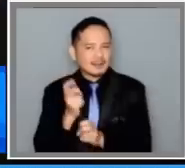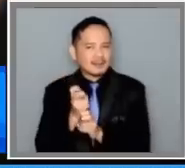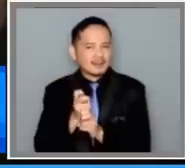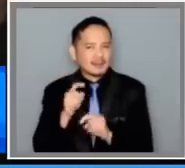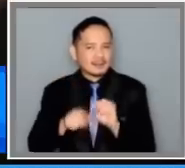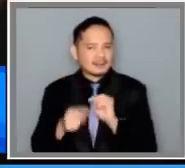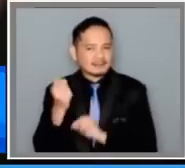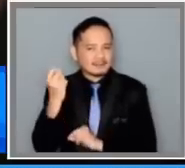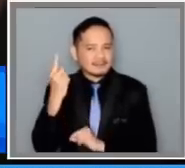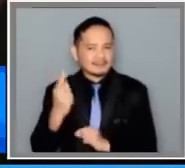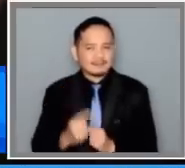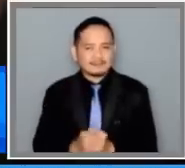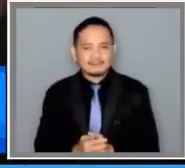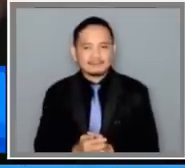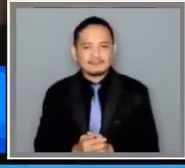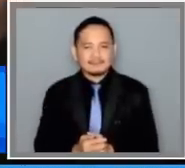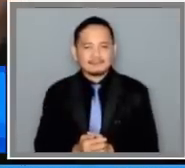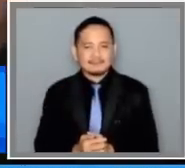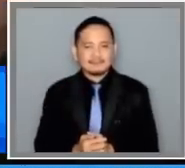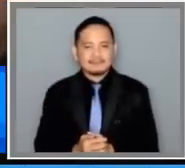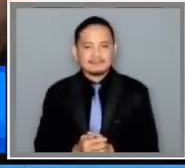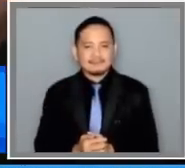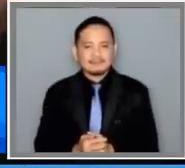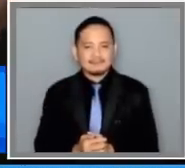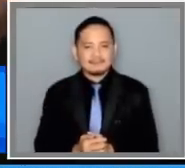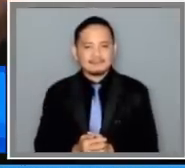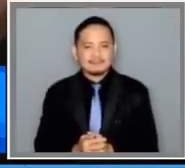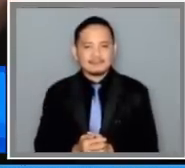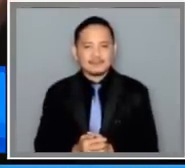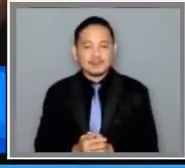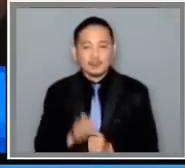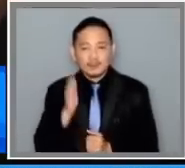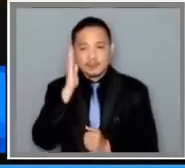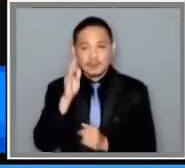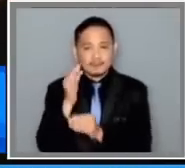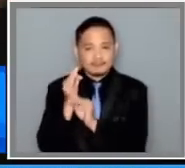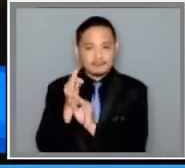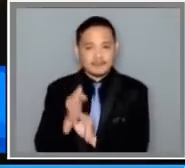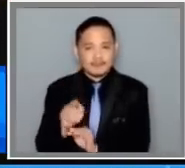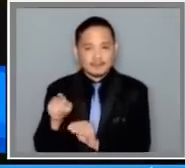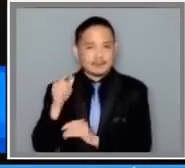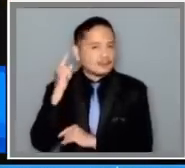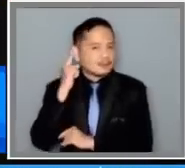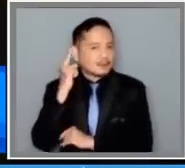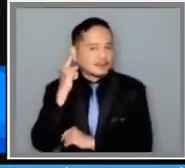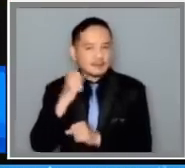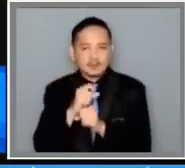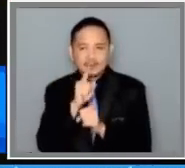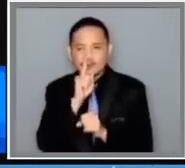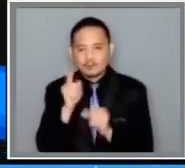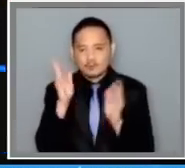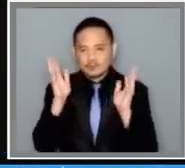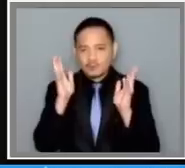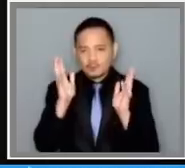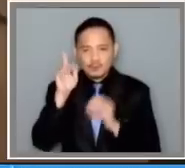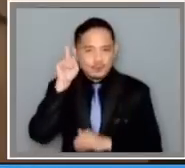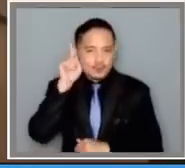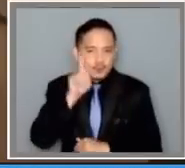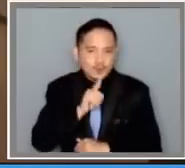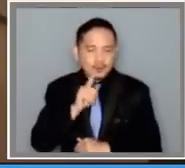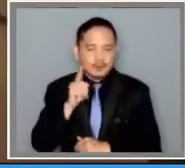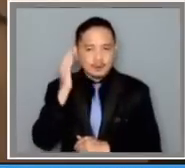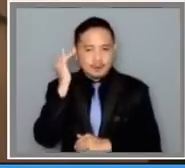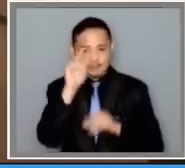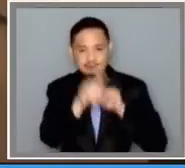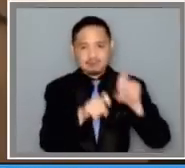Doc. Susubukan ho natin na ayusin muna ang ating audio para mas magandang ating usapan. Ano? At marami nag-aabang dito eh. Di ba,